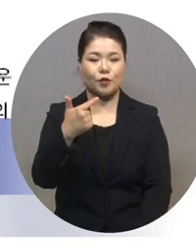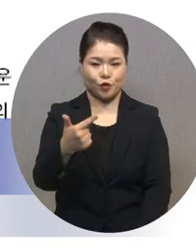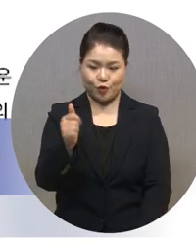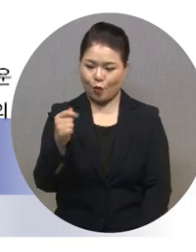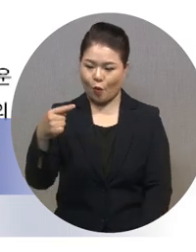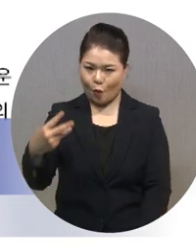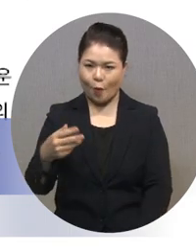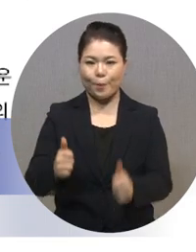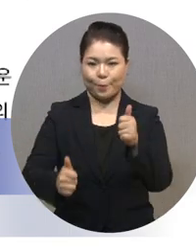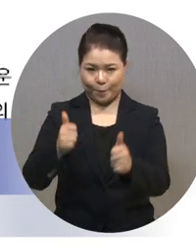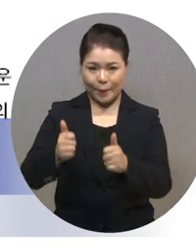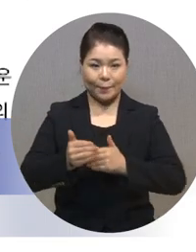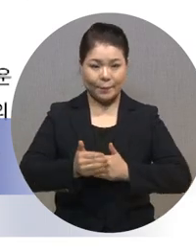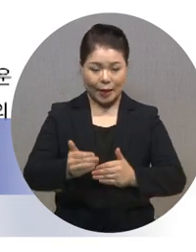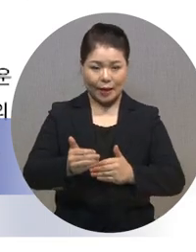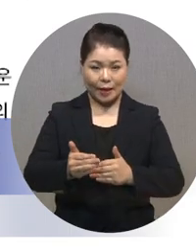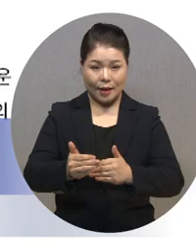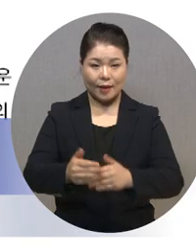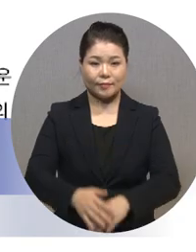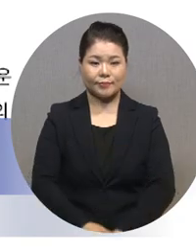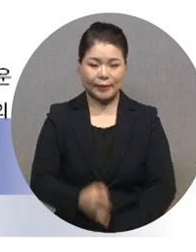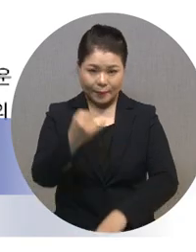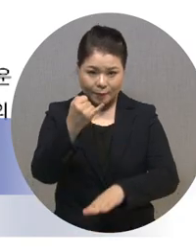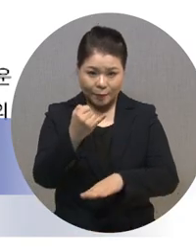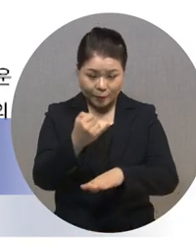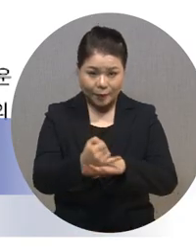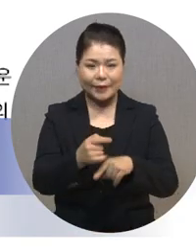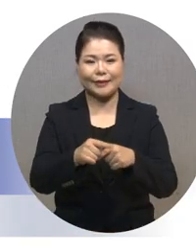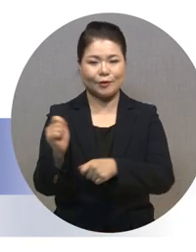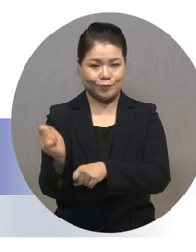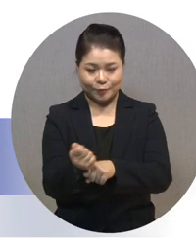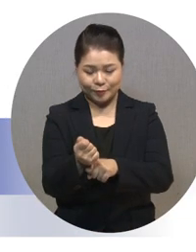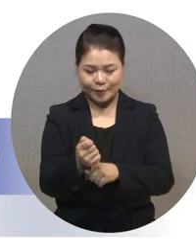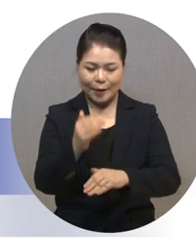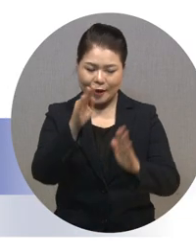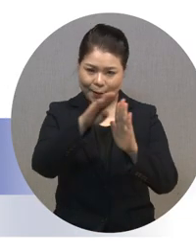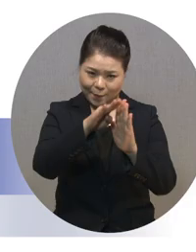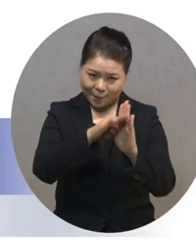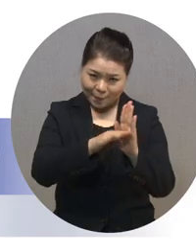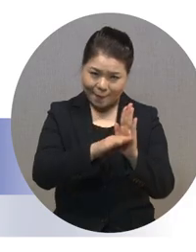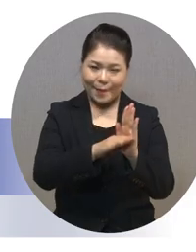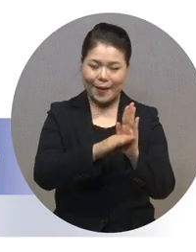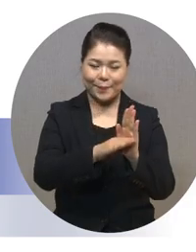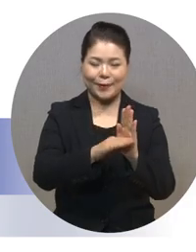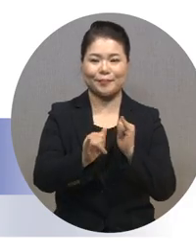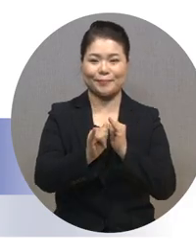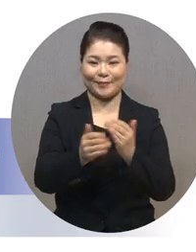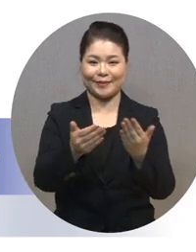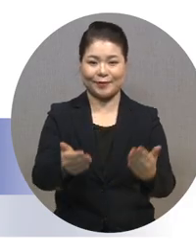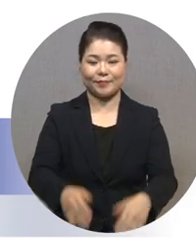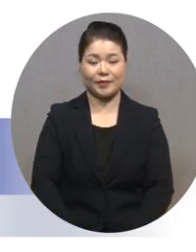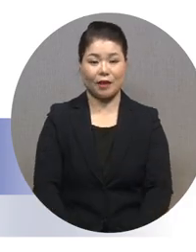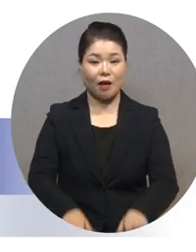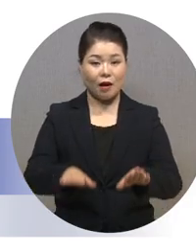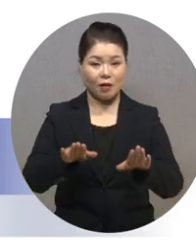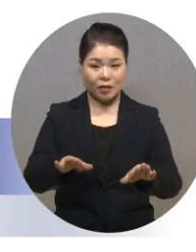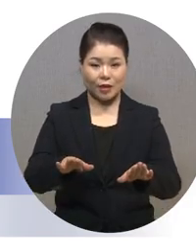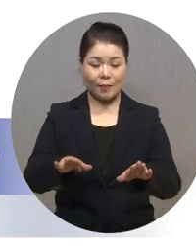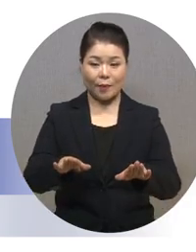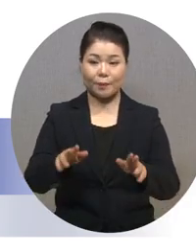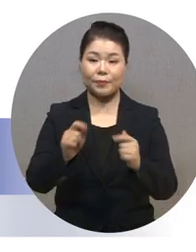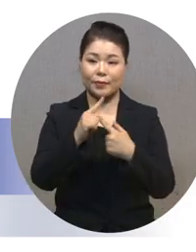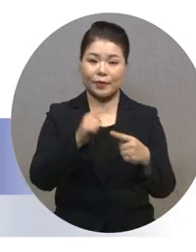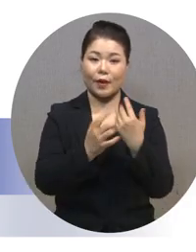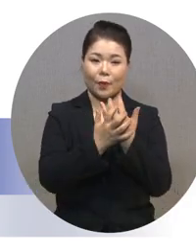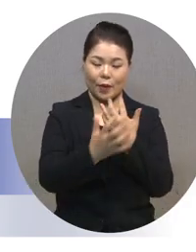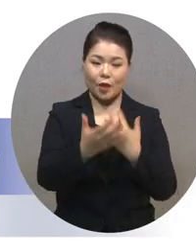경기로 진행되며 최저타수 순 로 순위를 결정하게 됩니다 한편 이번 대통령기 전국 노인 파크 골프 대회는